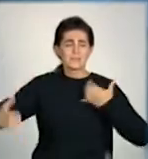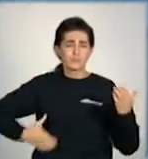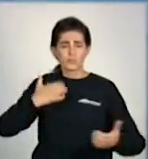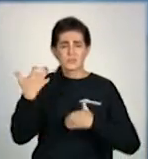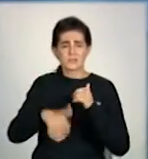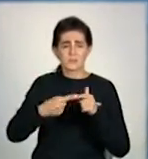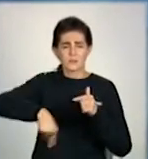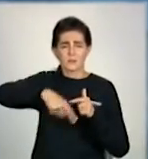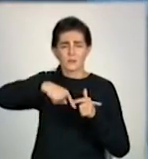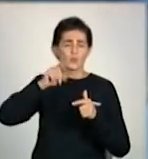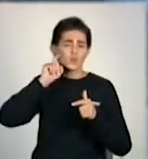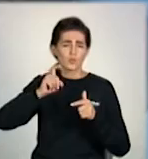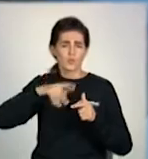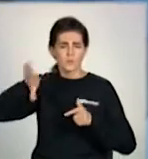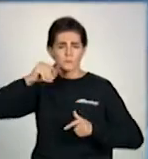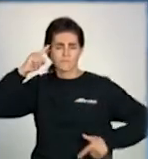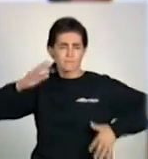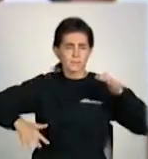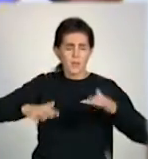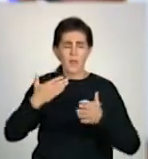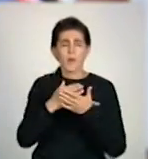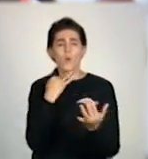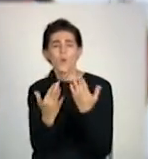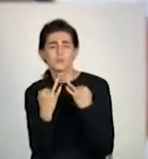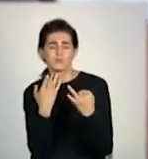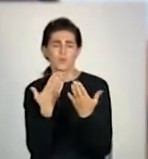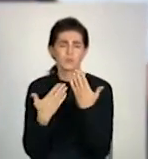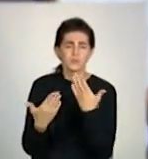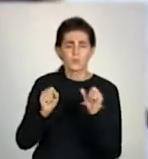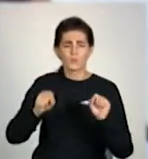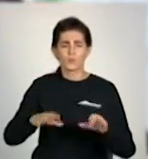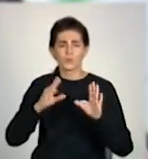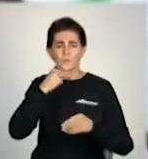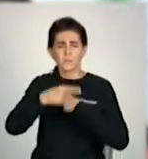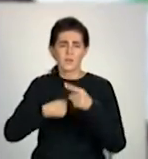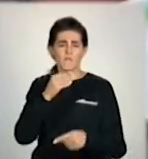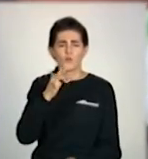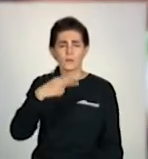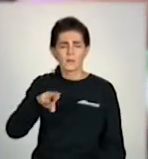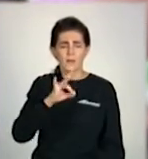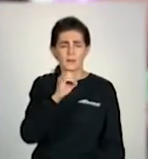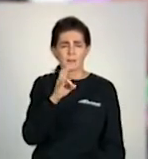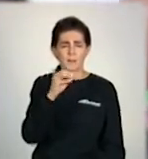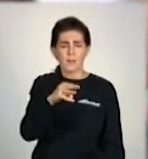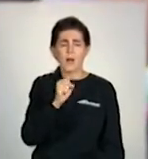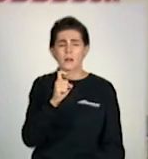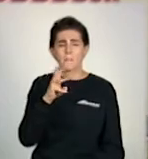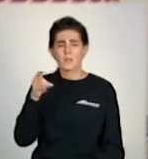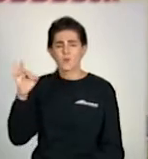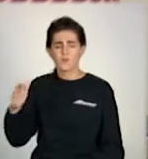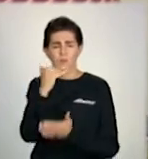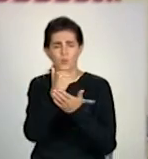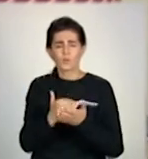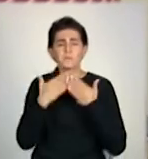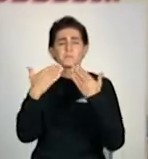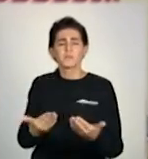українців зашкалює. Поспілкуватися з ними безпосередньо Олег Назар зміг завдяки фонду Ріната Ахметова. Проєкт «Запитай у лікаря»